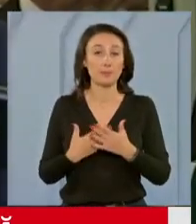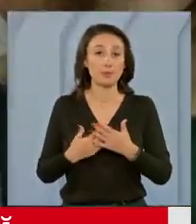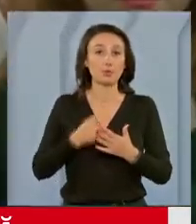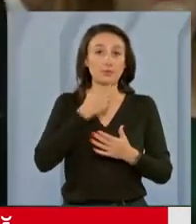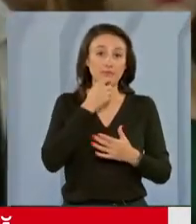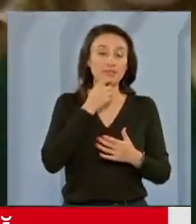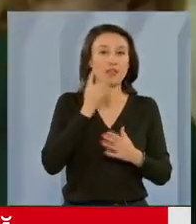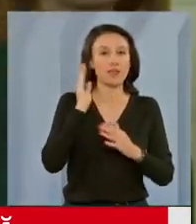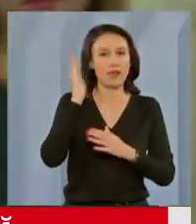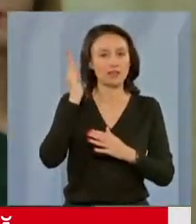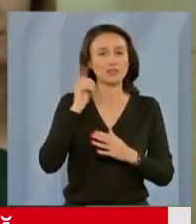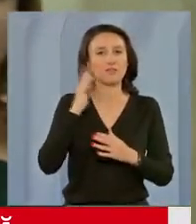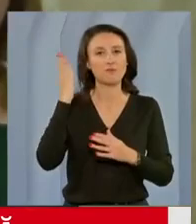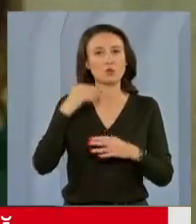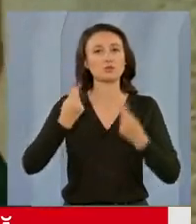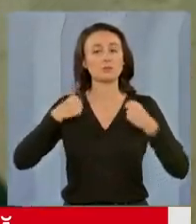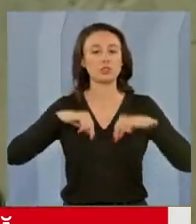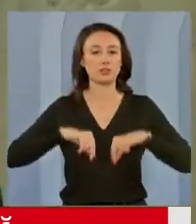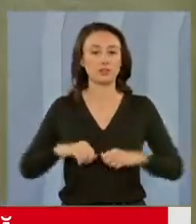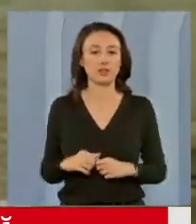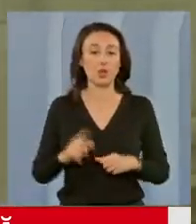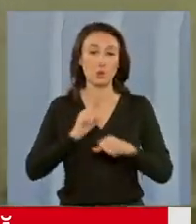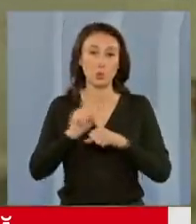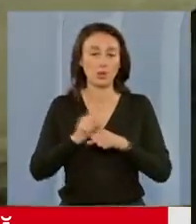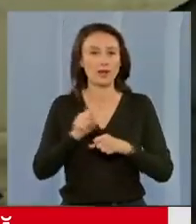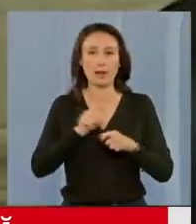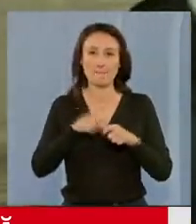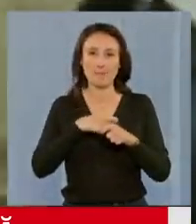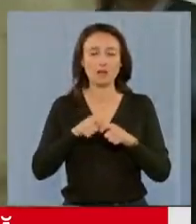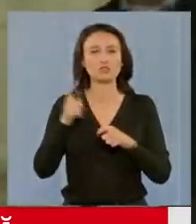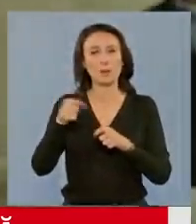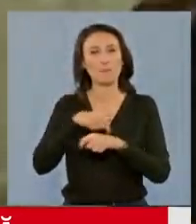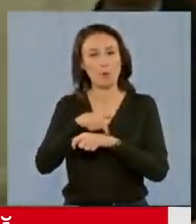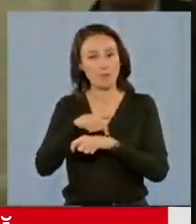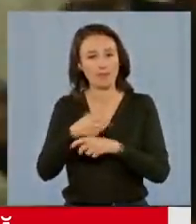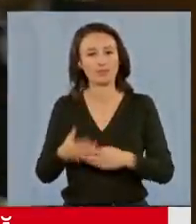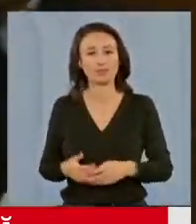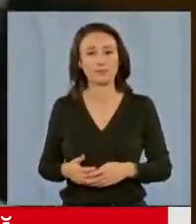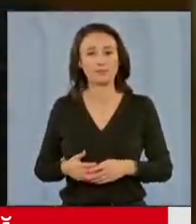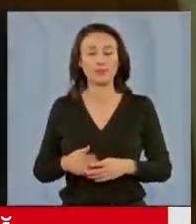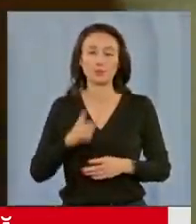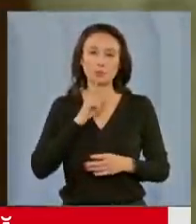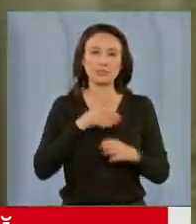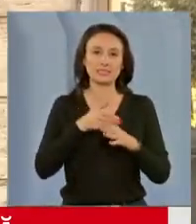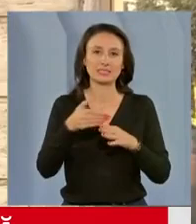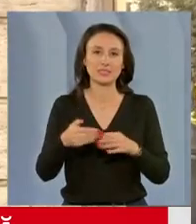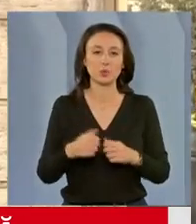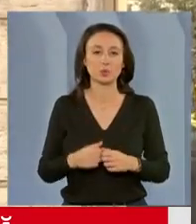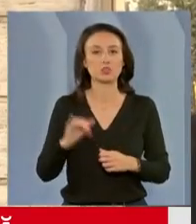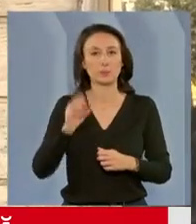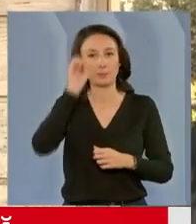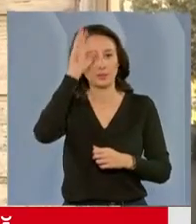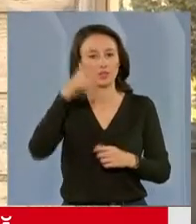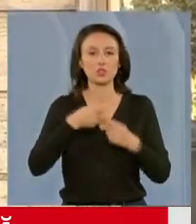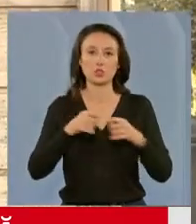de vârsta înaintată a fostului președinte. Lucrurile nereparate la momentul respectiv, un pic tardiv. Și mineriada și